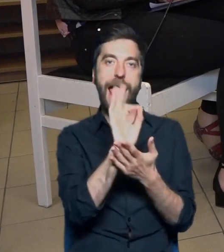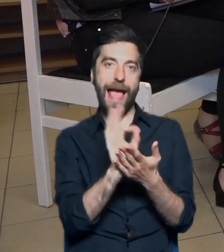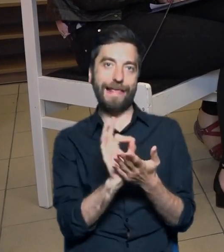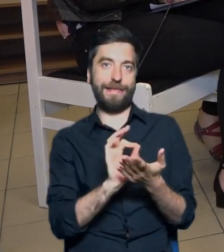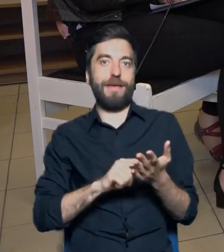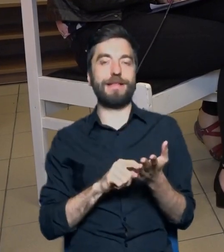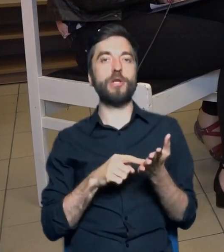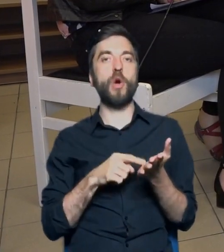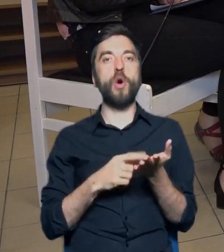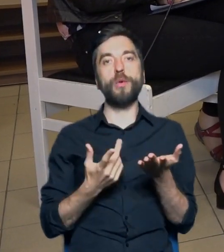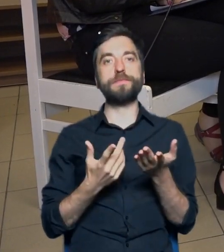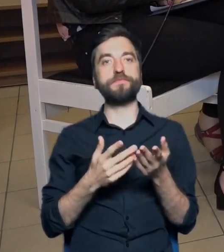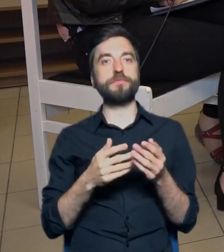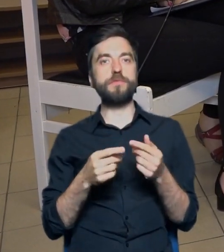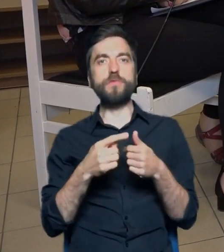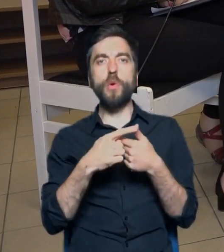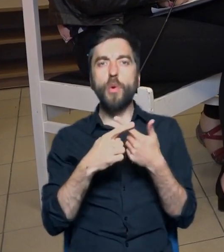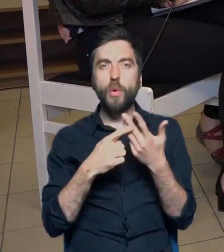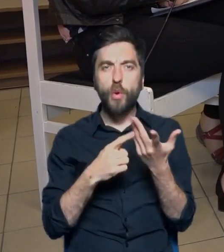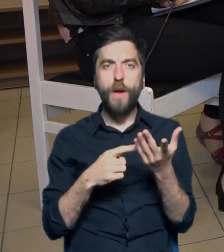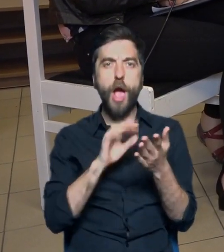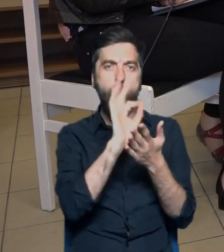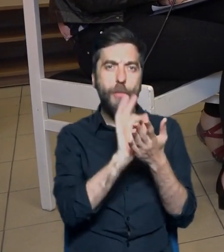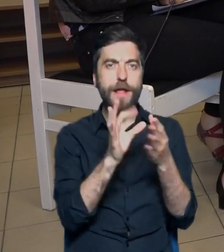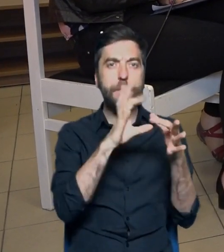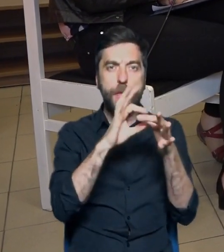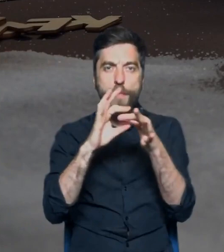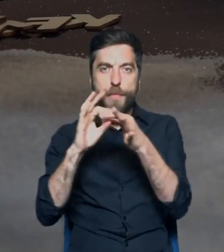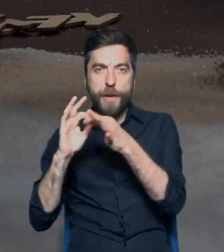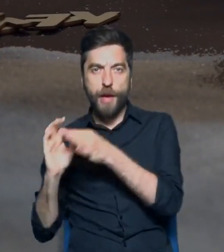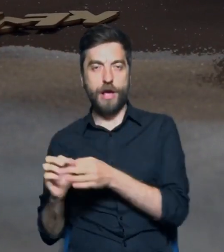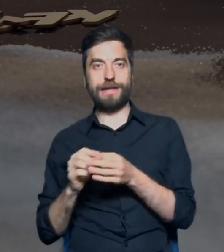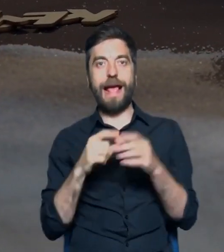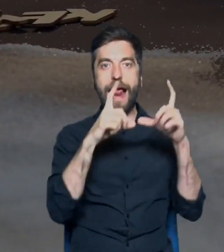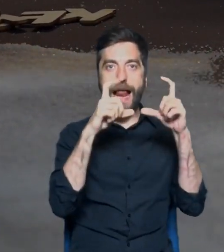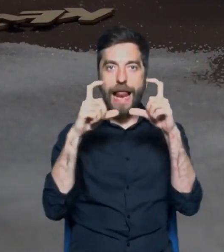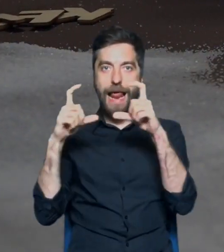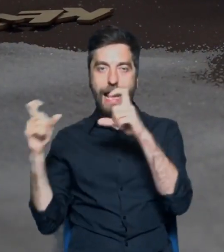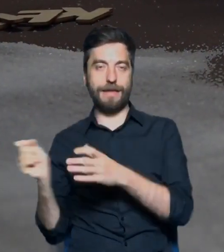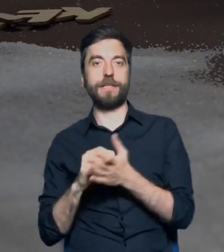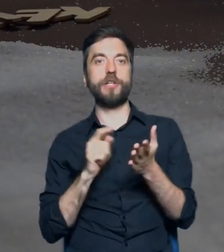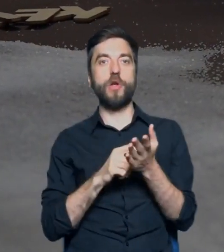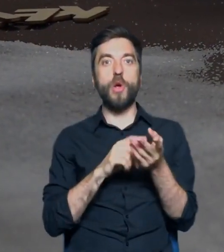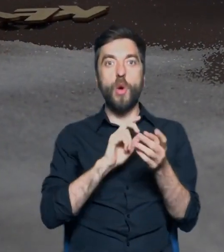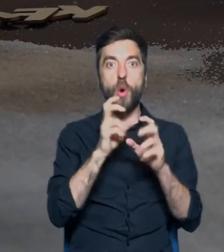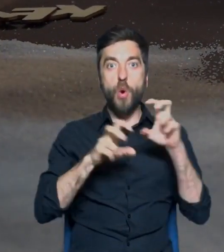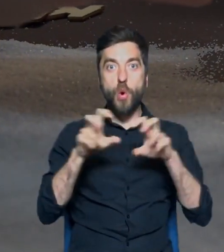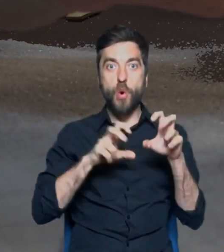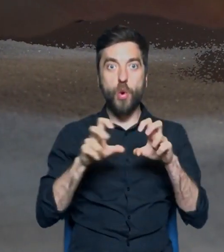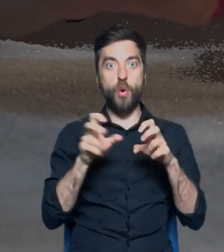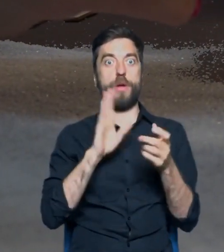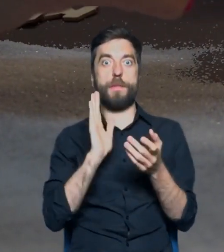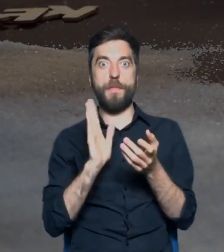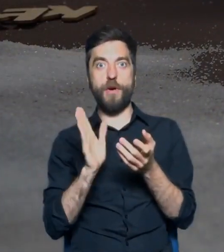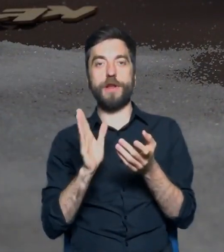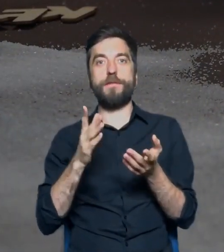jest szeregiem połączonych ze sobą obrazów, klatek, które wprowadzone w ruch